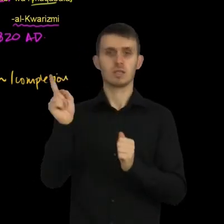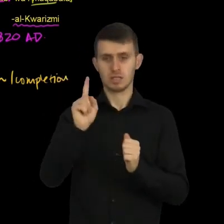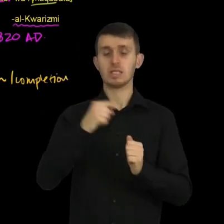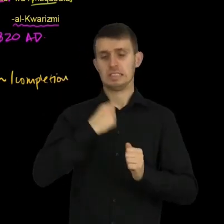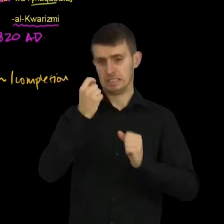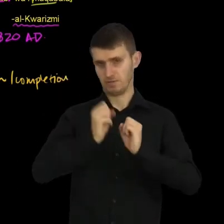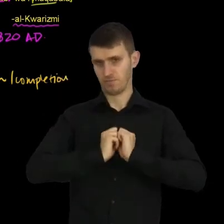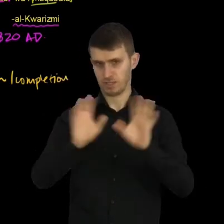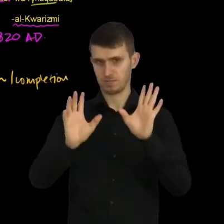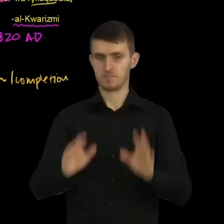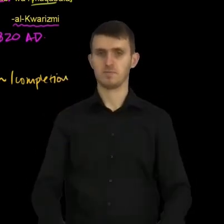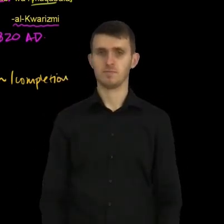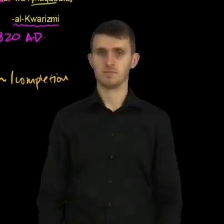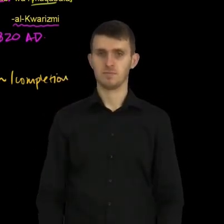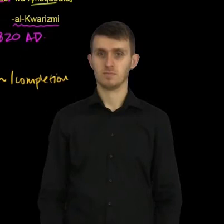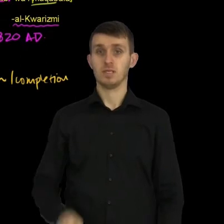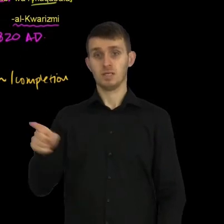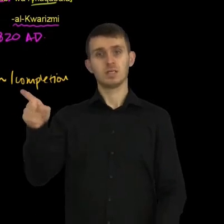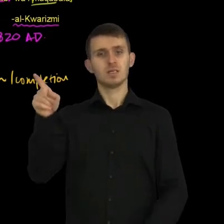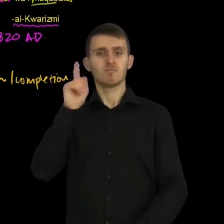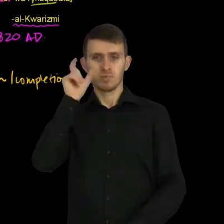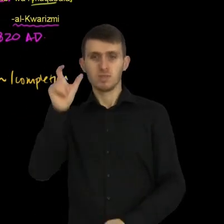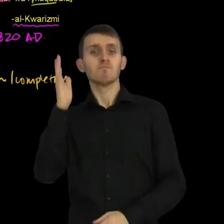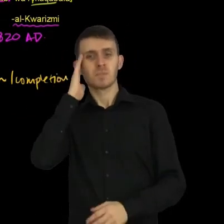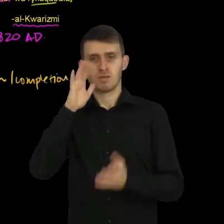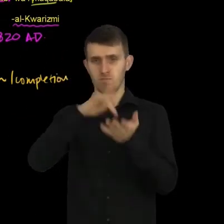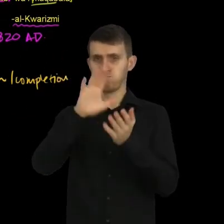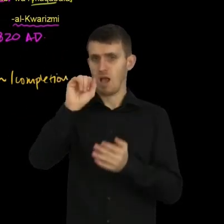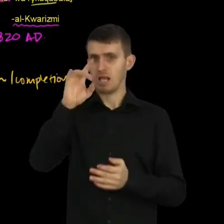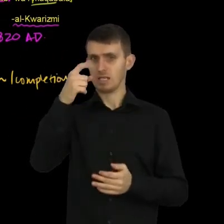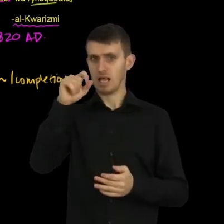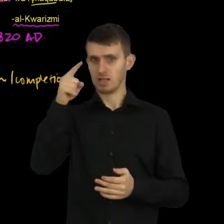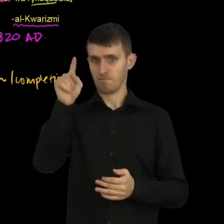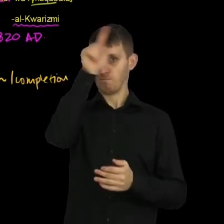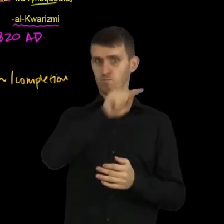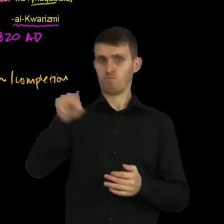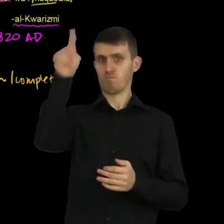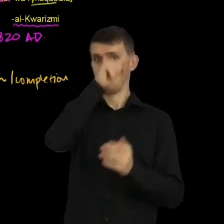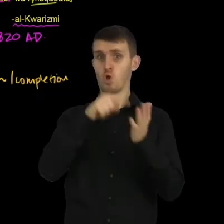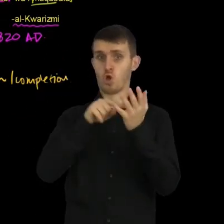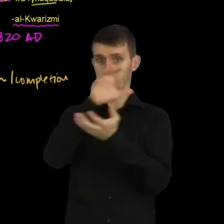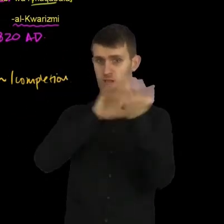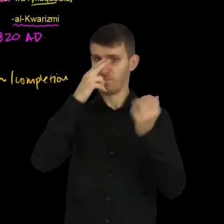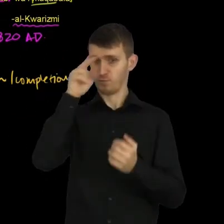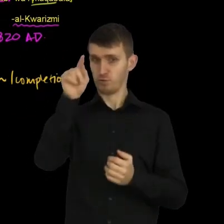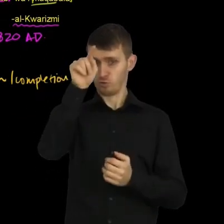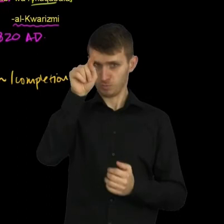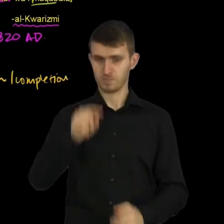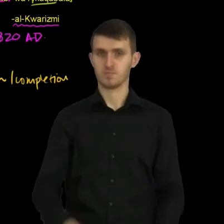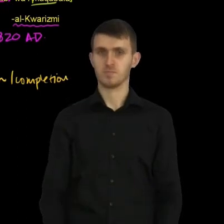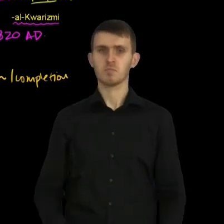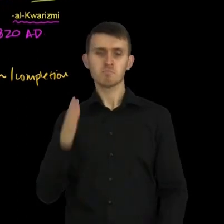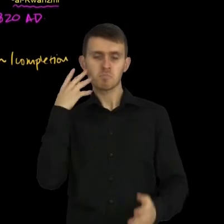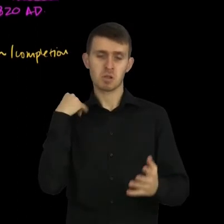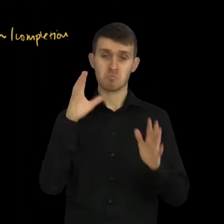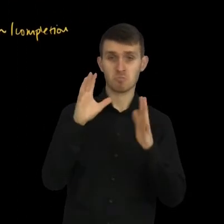nie był jednak pierwszy objaśniam sytuację alkoholizm i mieszkał w bagdadzie